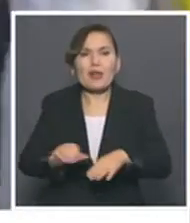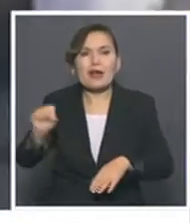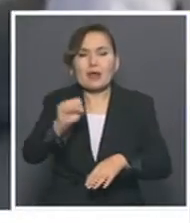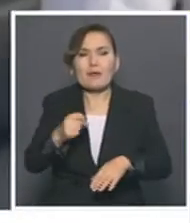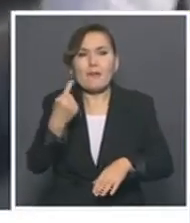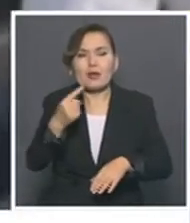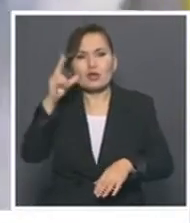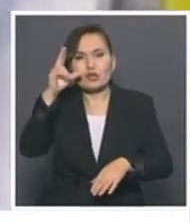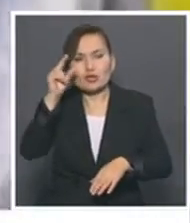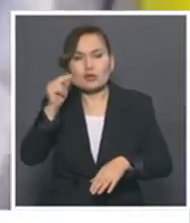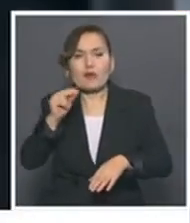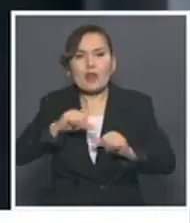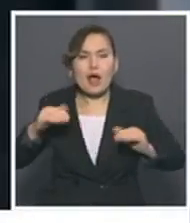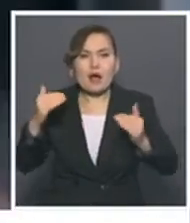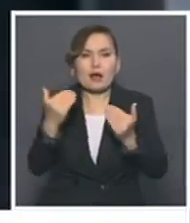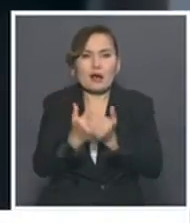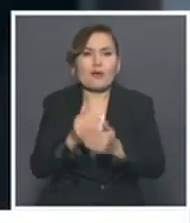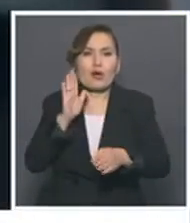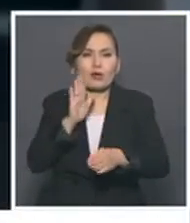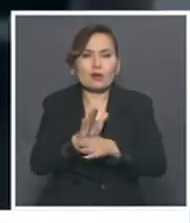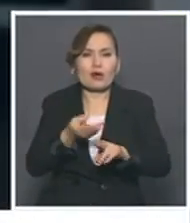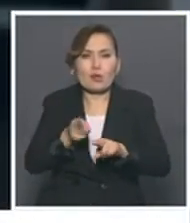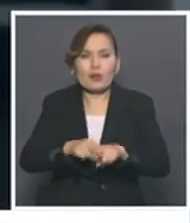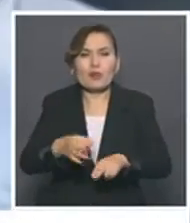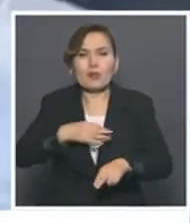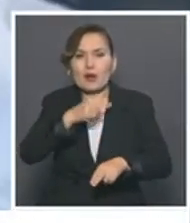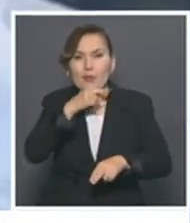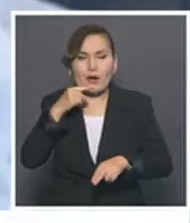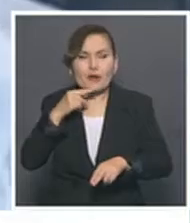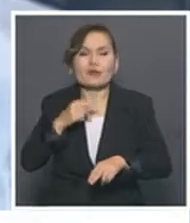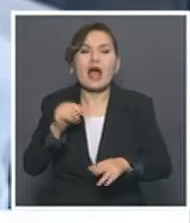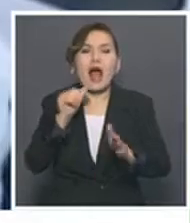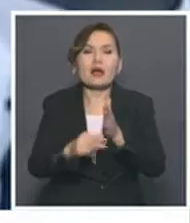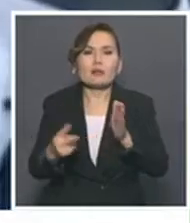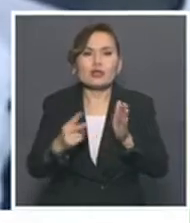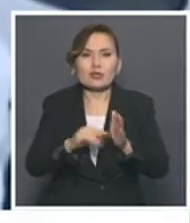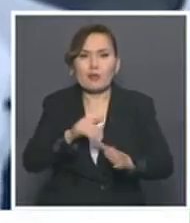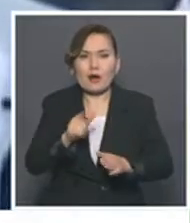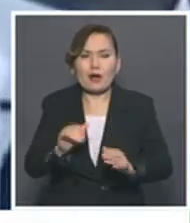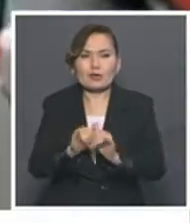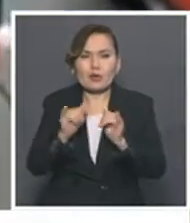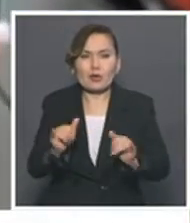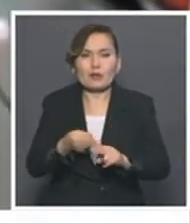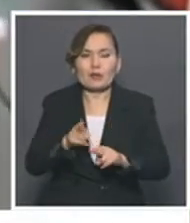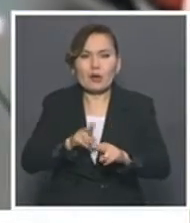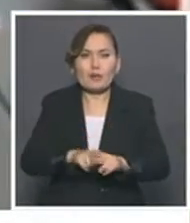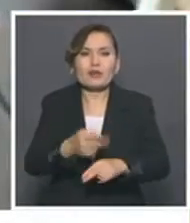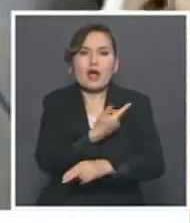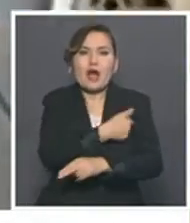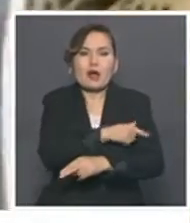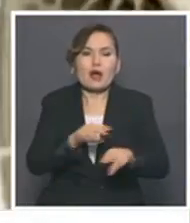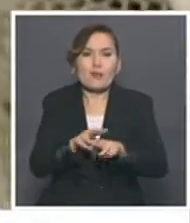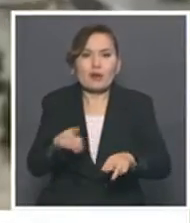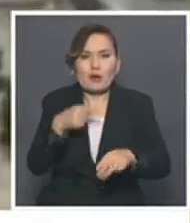тәртібі қайта күшейді. Беларусияда коронавирус жұқтырғандар 67 мыңнан асты. Денсаулық сақтау министрлігі баспасөз орталығының